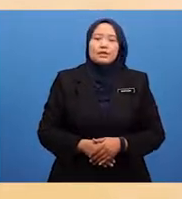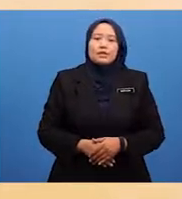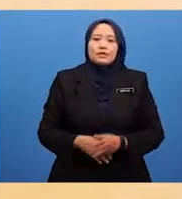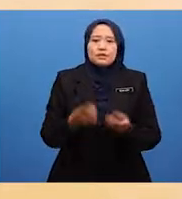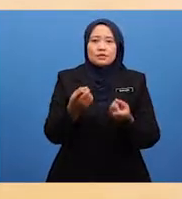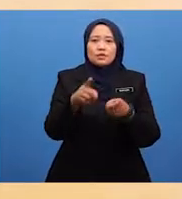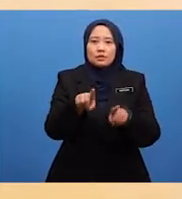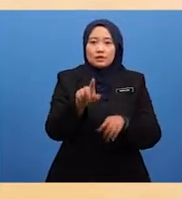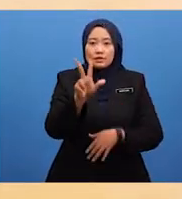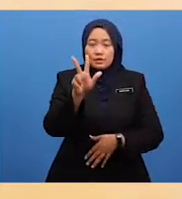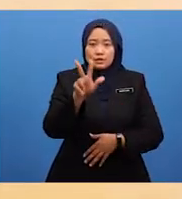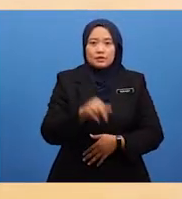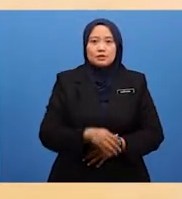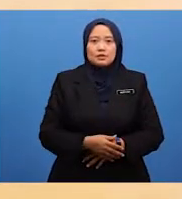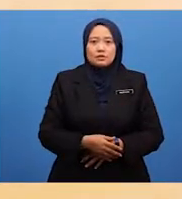Situasi ketiga.